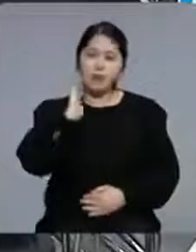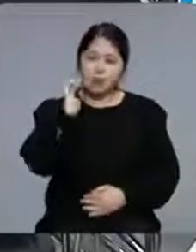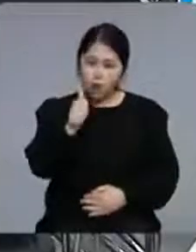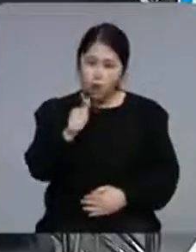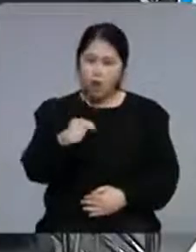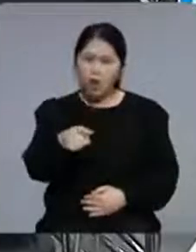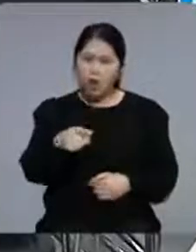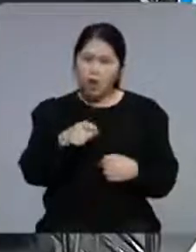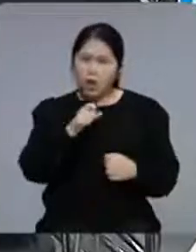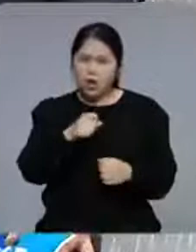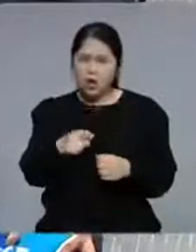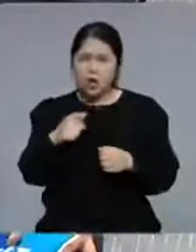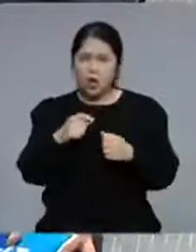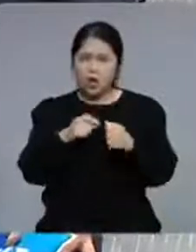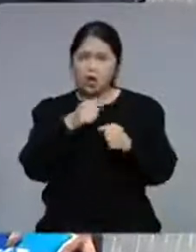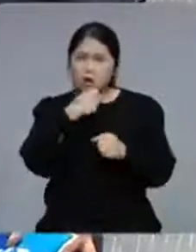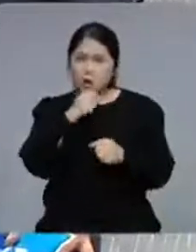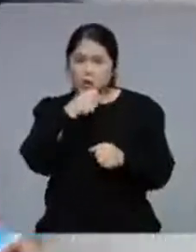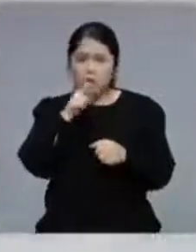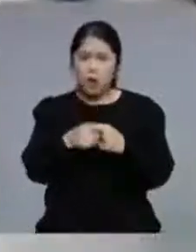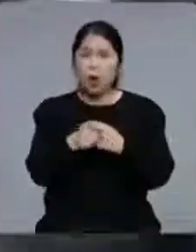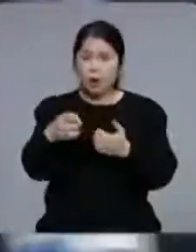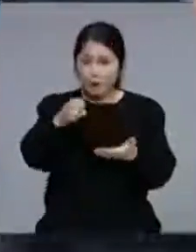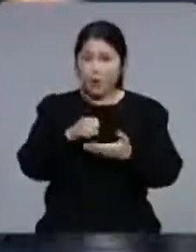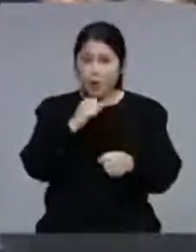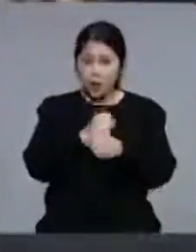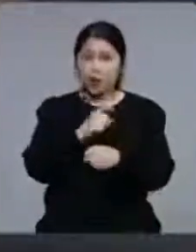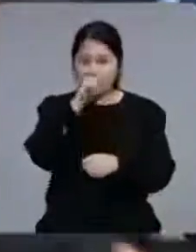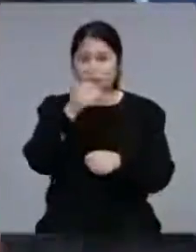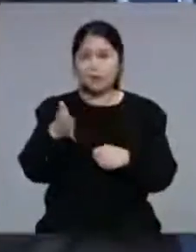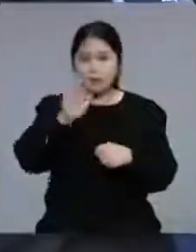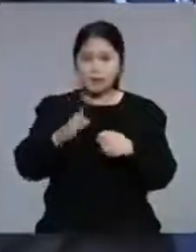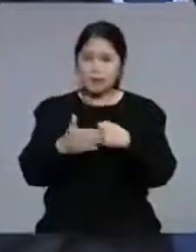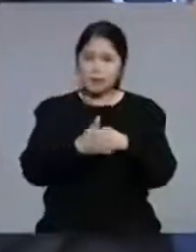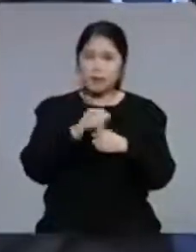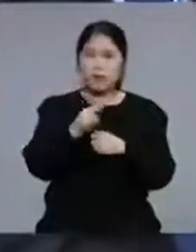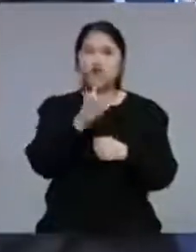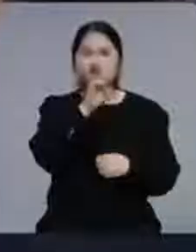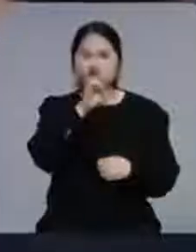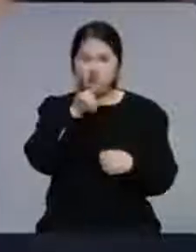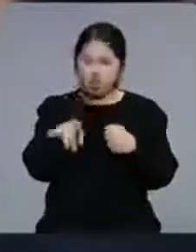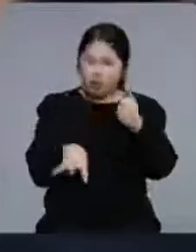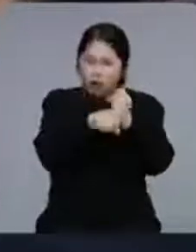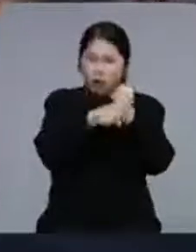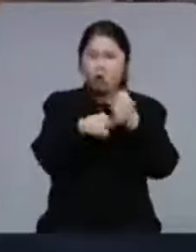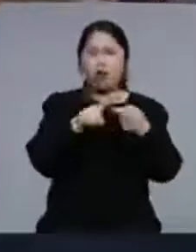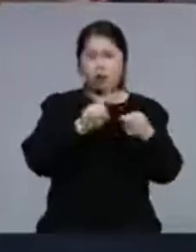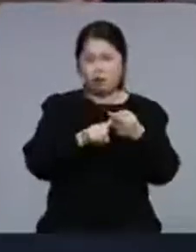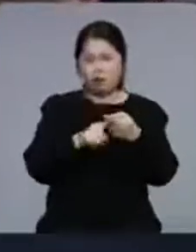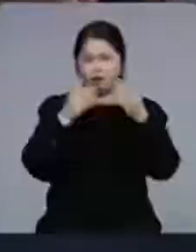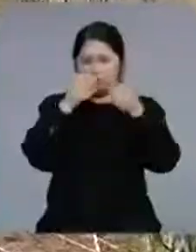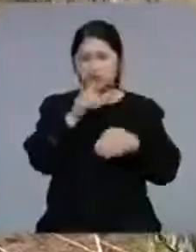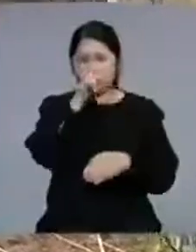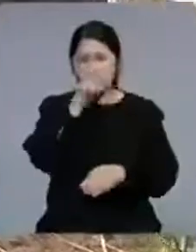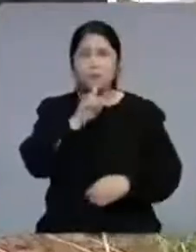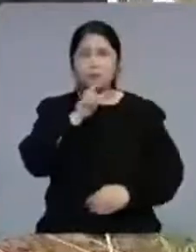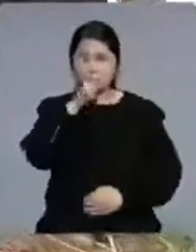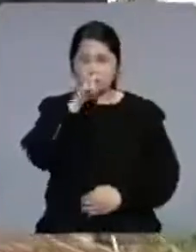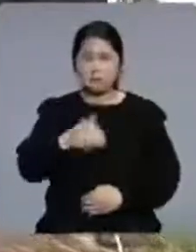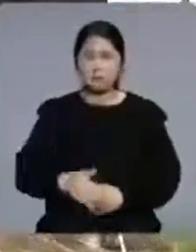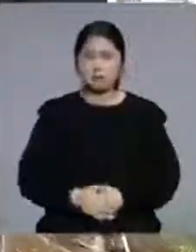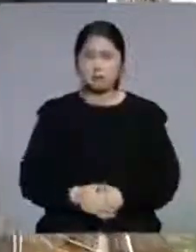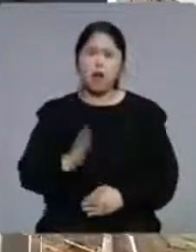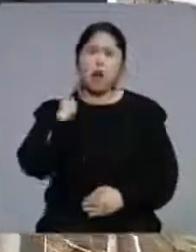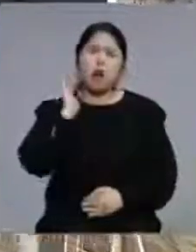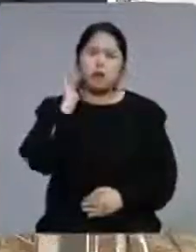기여도를 공천에 반영하겠다는 의도인데 지방 정치의 중앙 예속을 가중시킨다는 지적이 끊이지 않습니다. 대통령 선거에